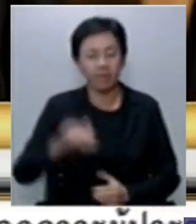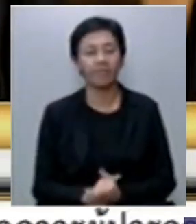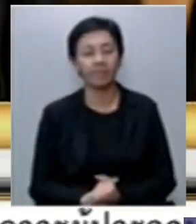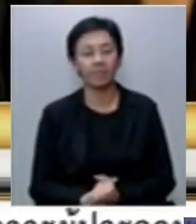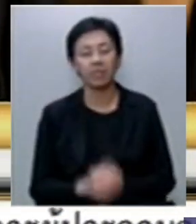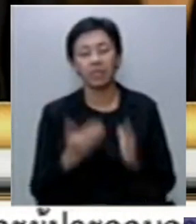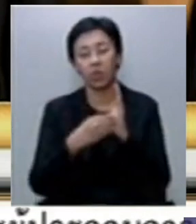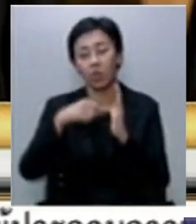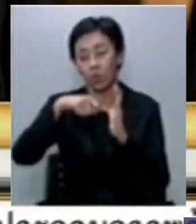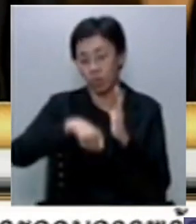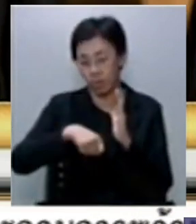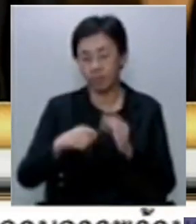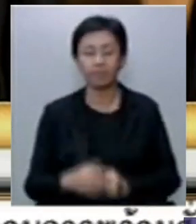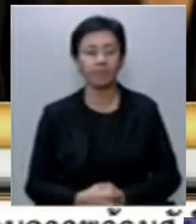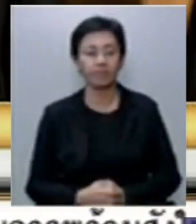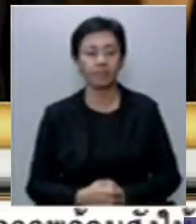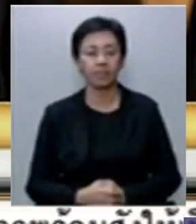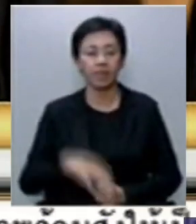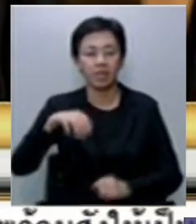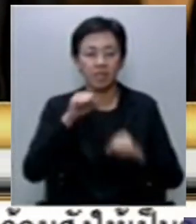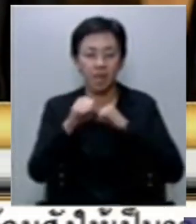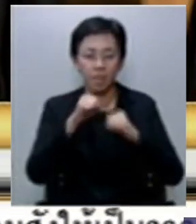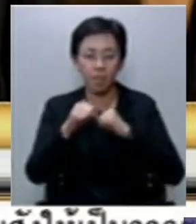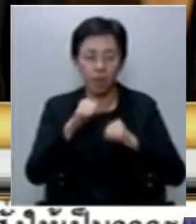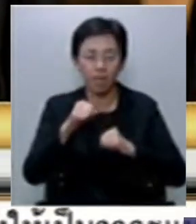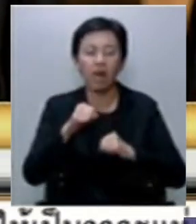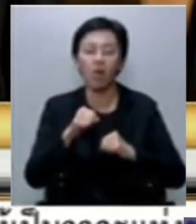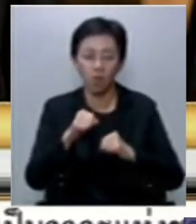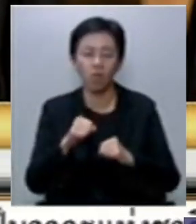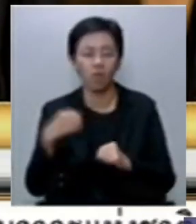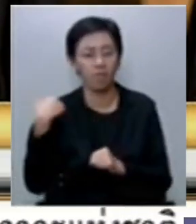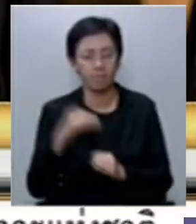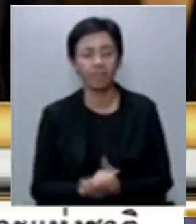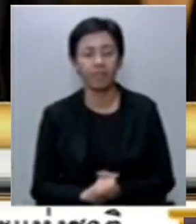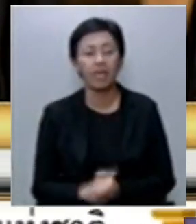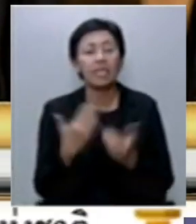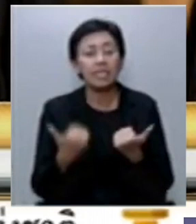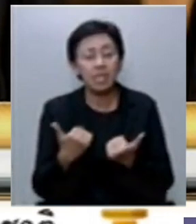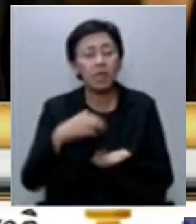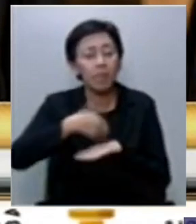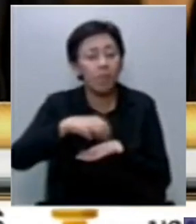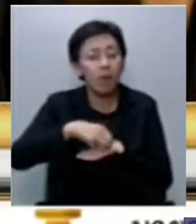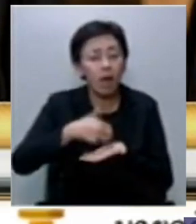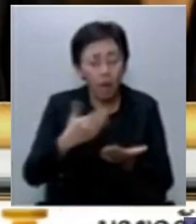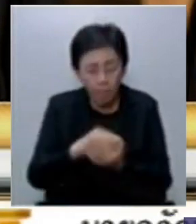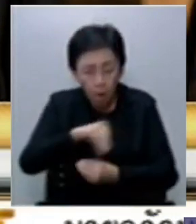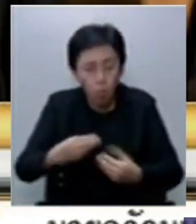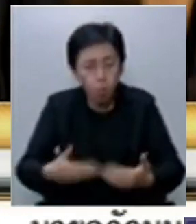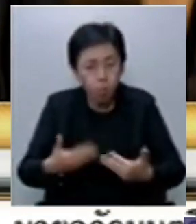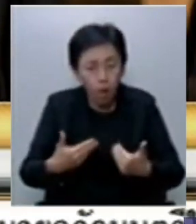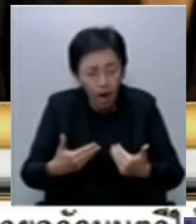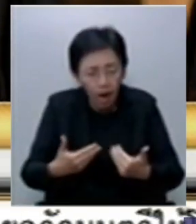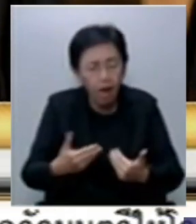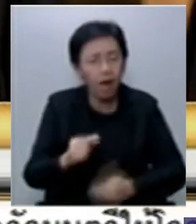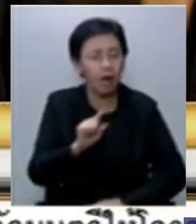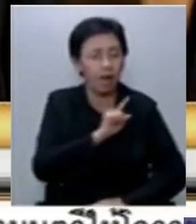คราชผมกําลังพูดถึงสนามมวยลุมพินีนะครับกิจการเหล่านี้นะครับก็ต้องเรียนตามตรงว่า ไม่ได้เป็นภารกิ